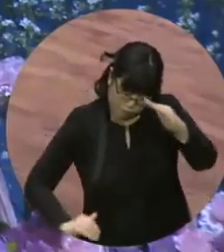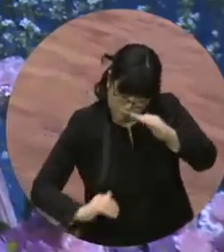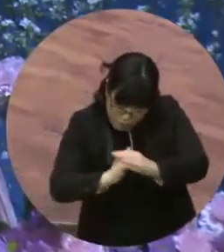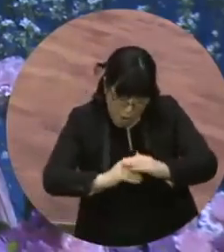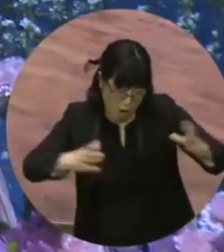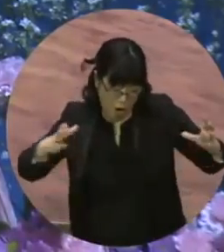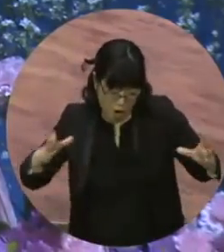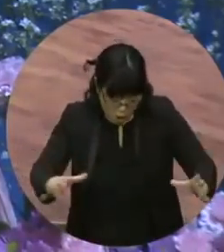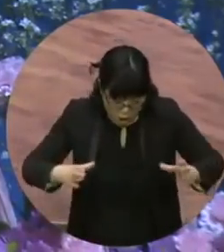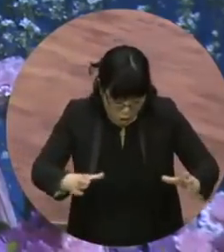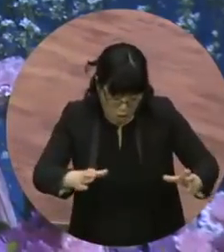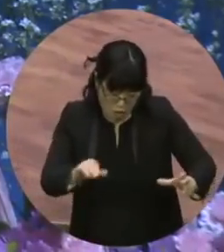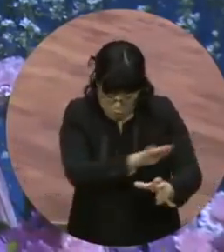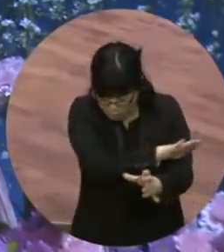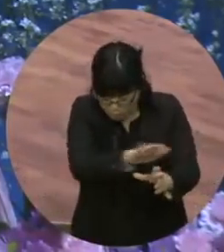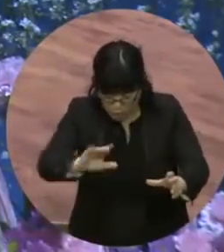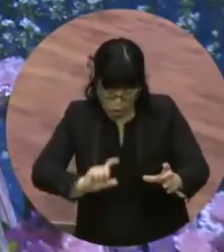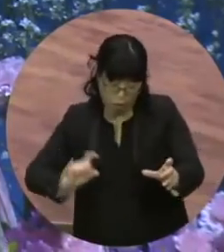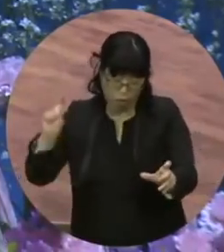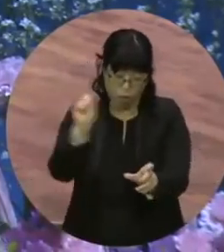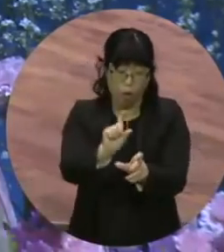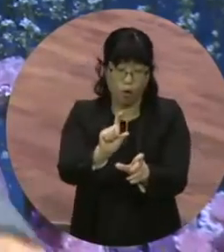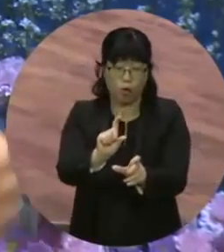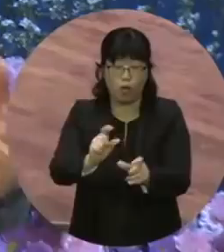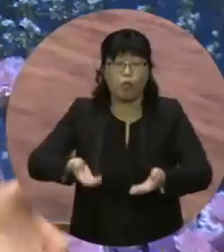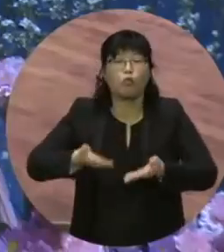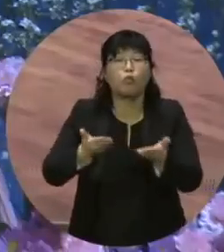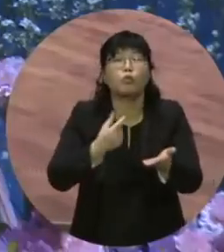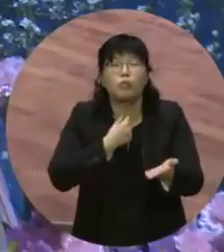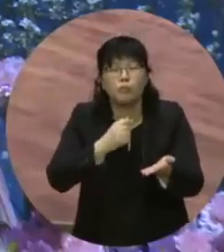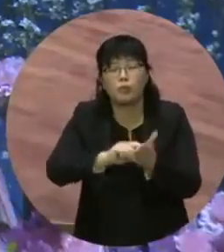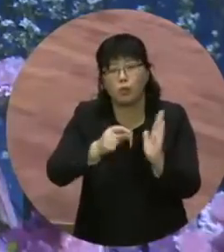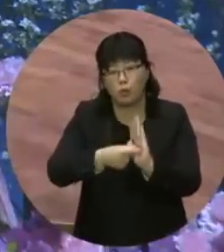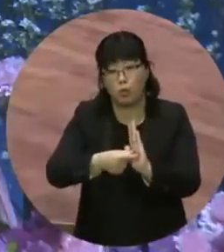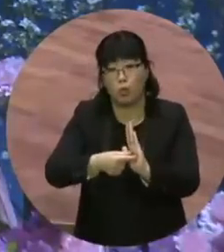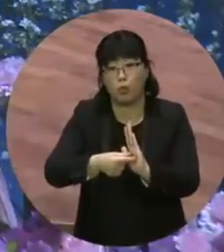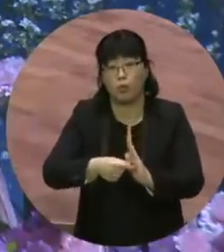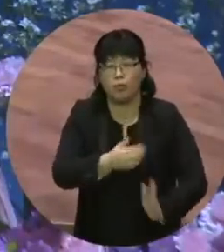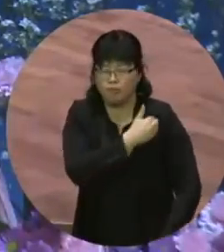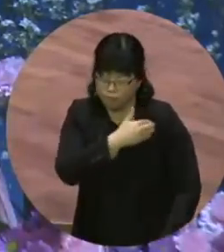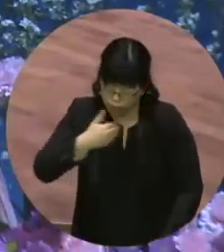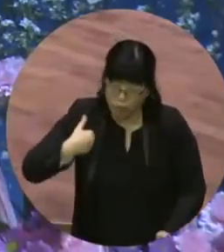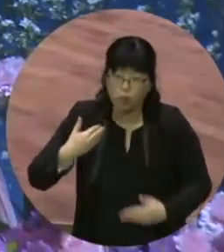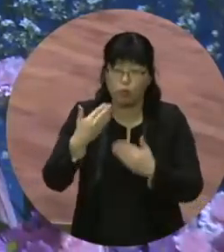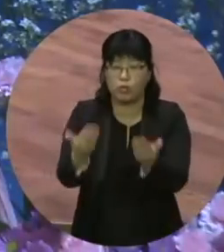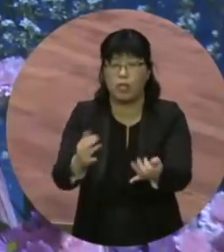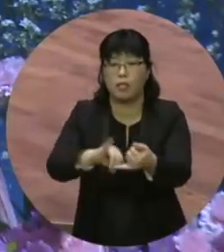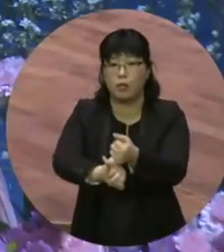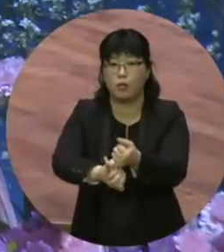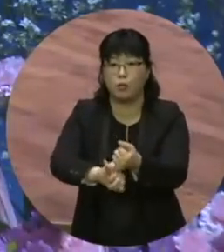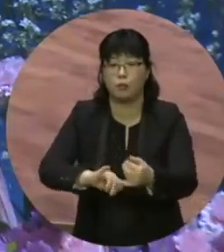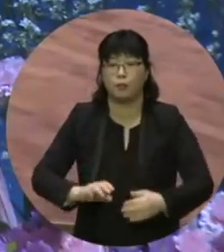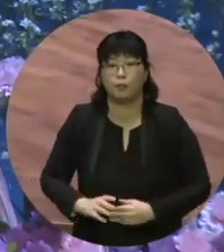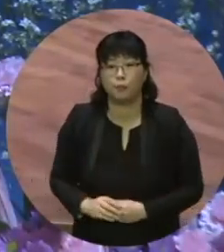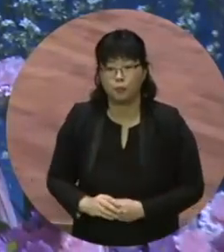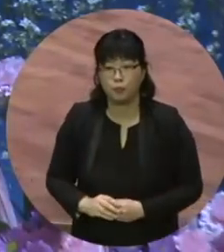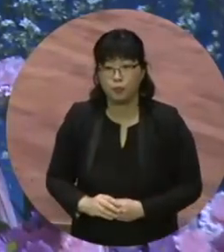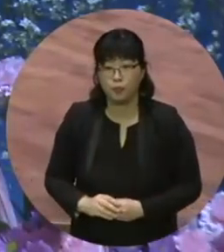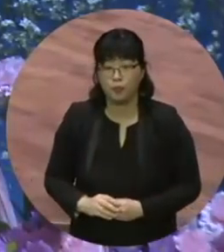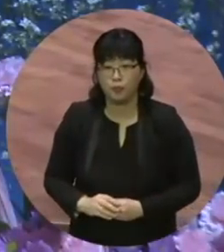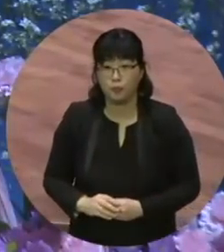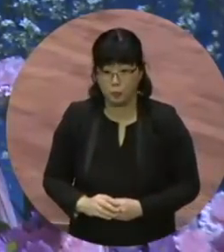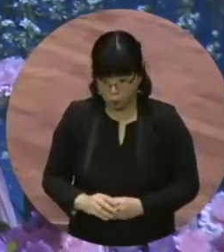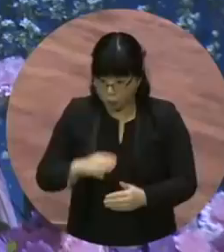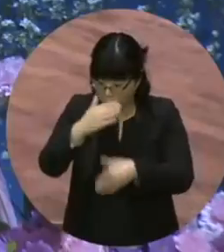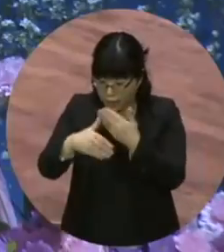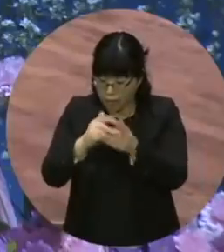그래서 우리가요, 할 것은 다른 게 없습니다. 뭐 해야 되느냐? 너 입을 넓게 열라, 내가